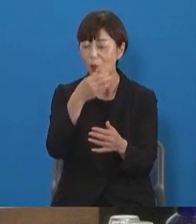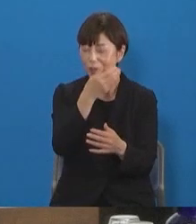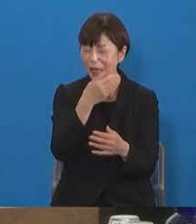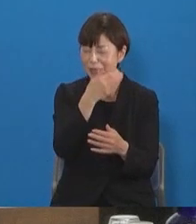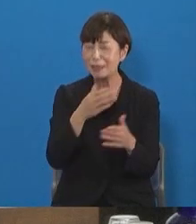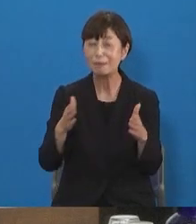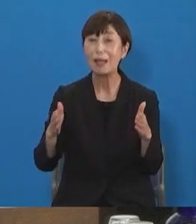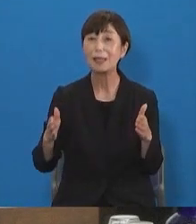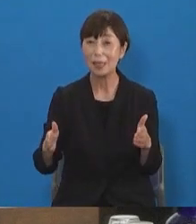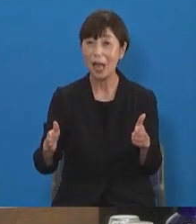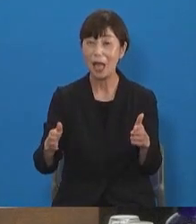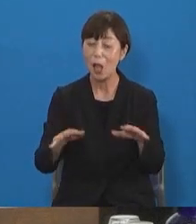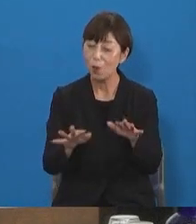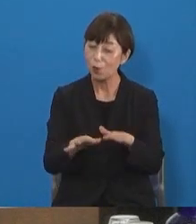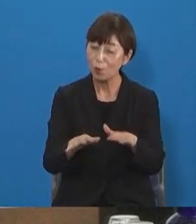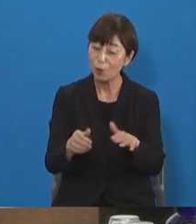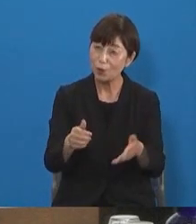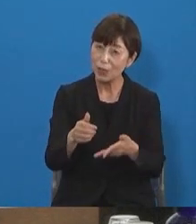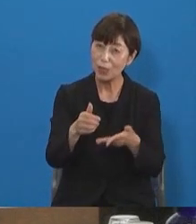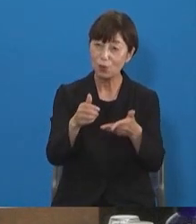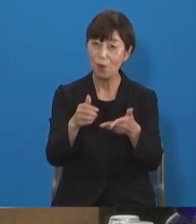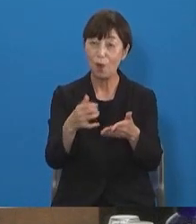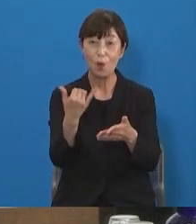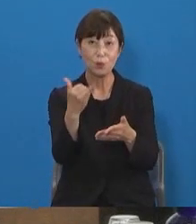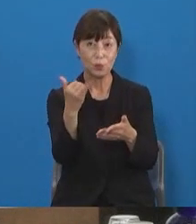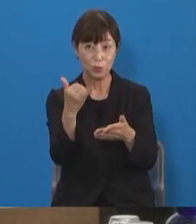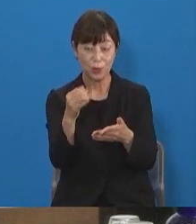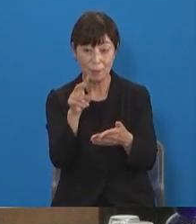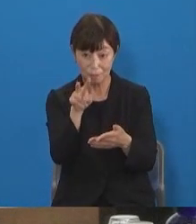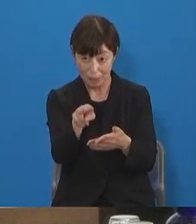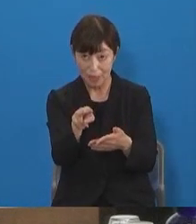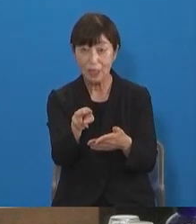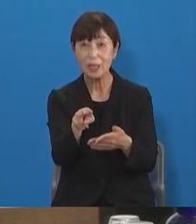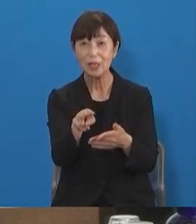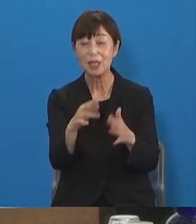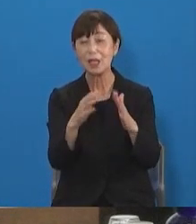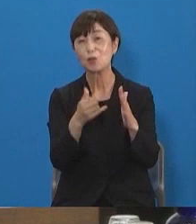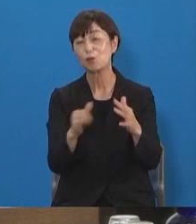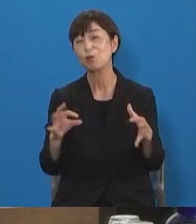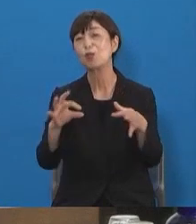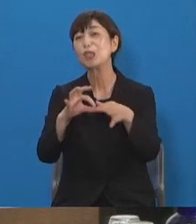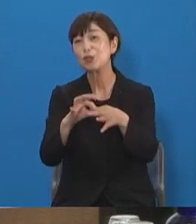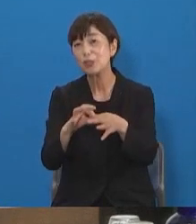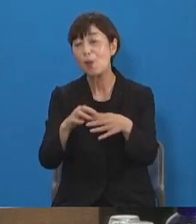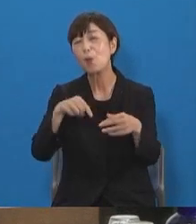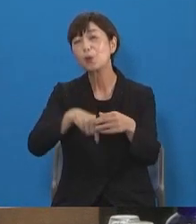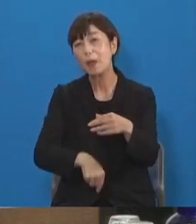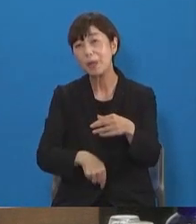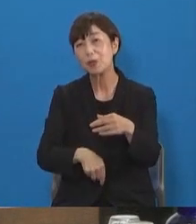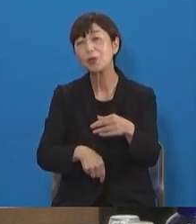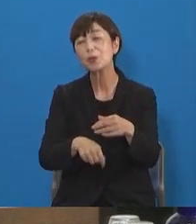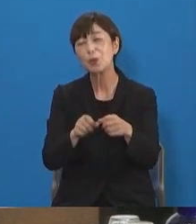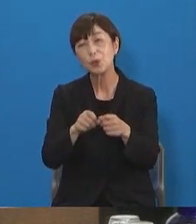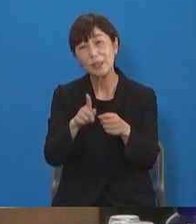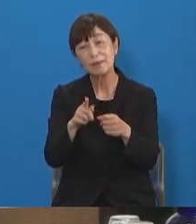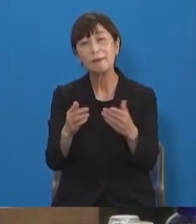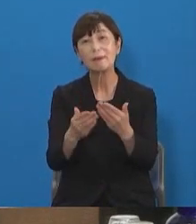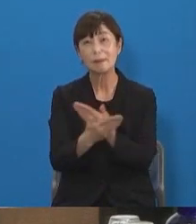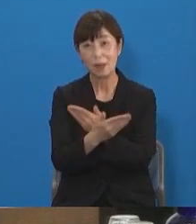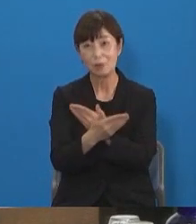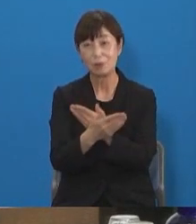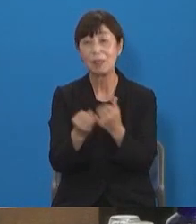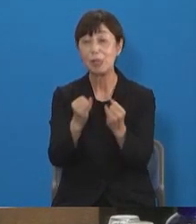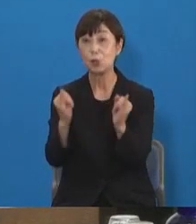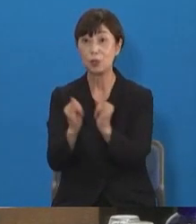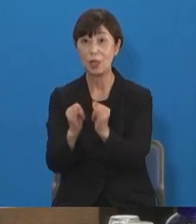子どもの健やかな成長を夫婦が共に分かち合い、家族の絆をより一層深める機会となるとともに、女性の